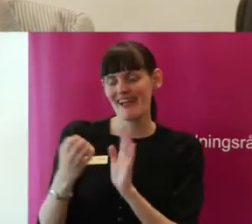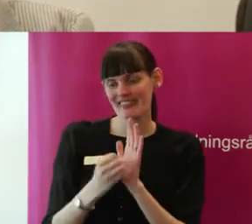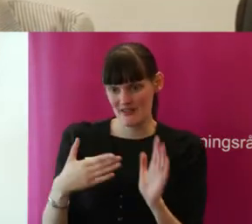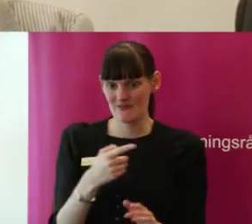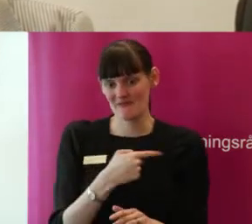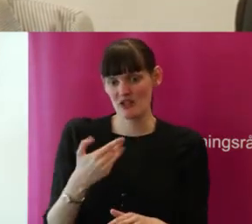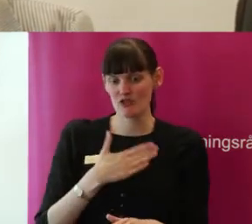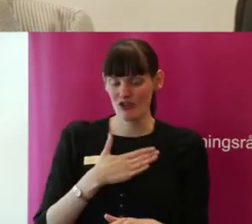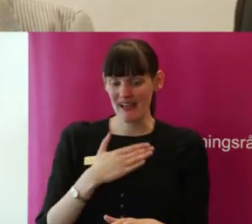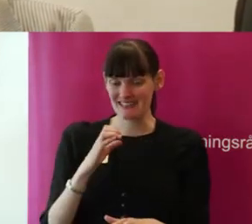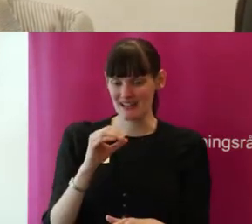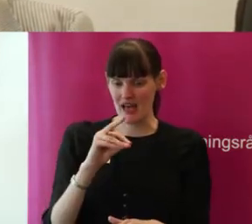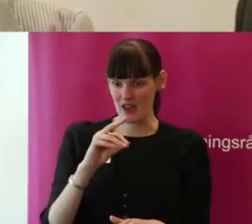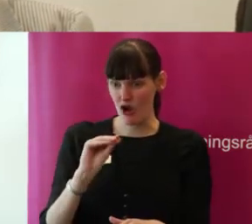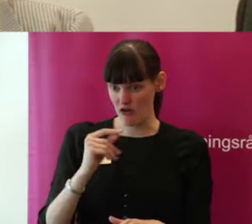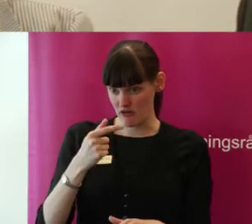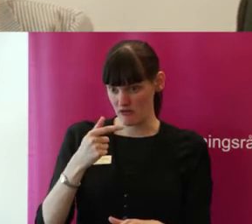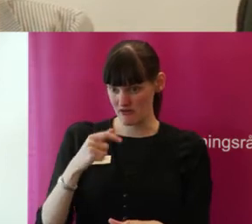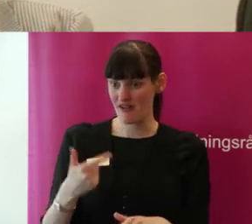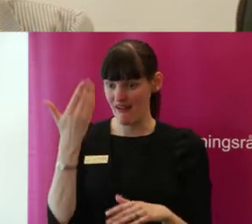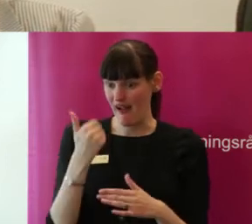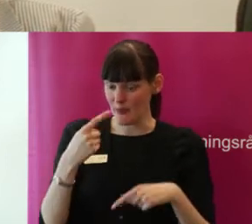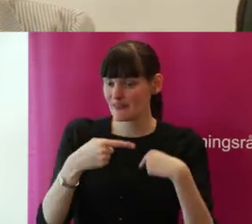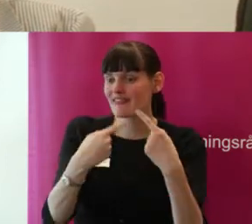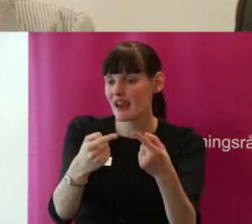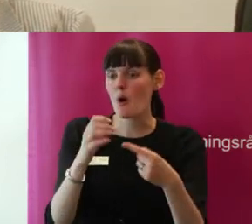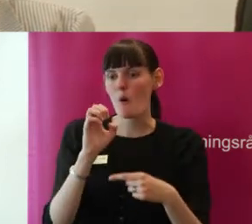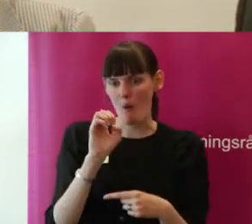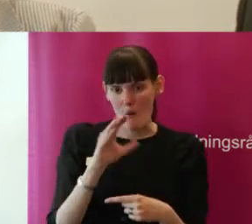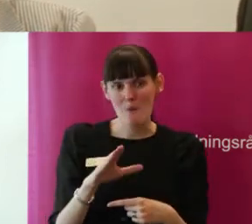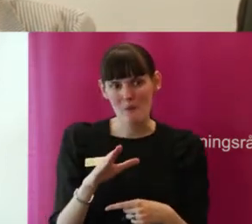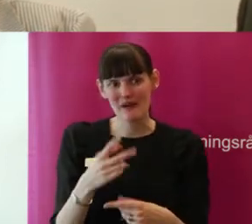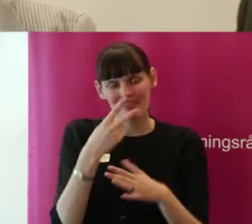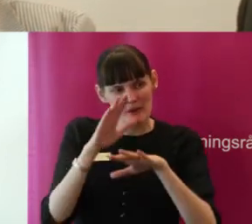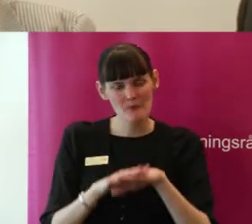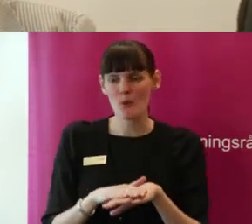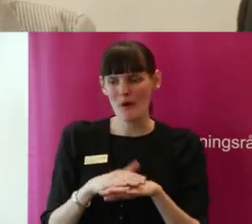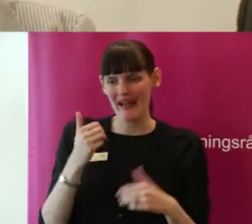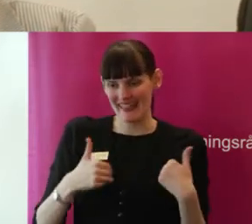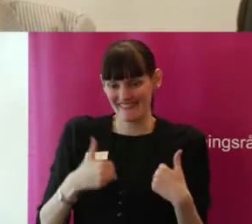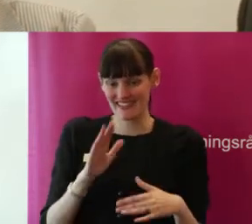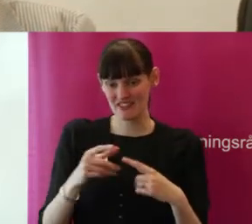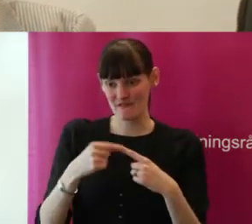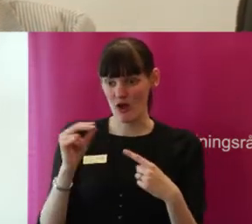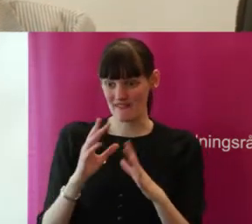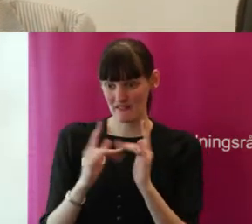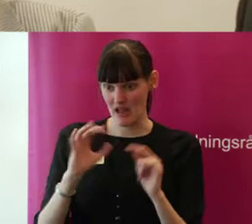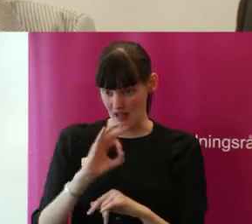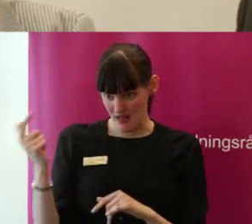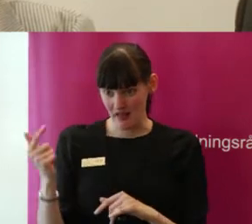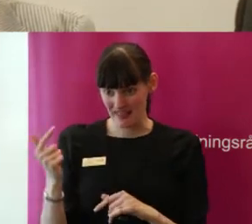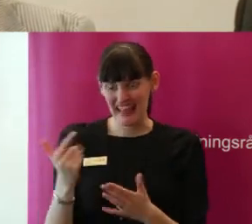särarten skulle kunna utvecklas där man öppnar upp individens valfrihet mot de här skolformerna. Inte att man får en